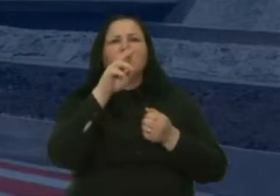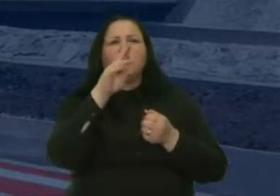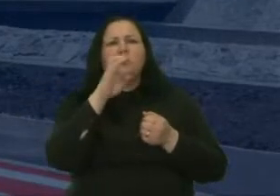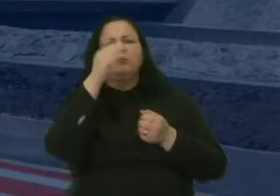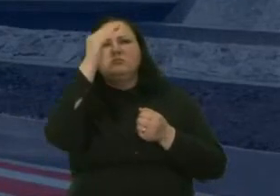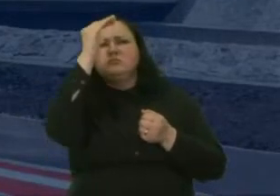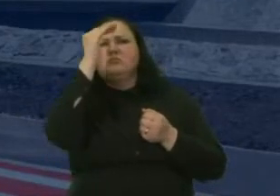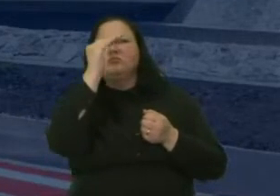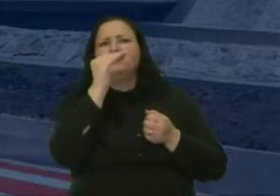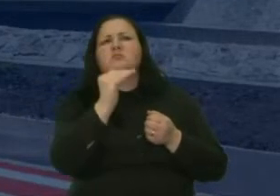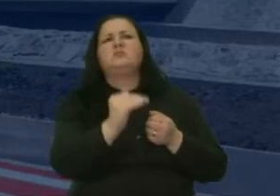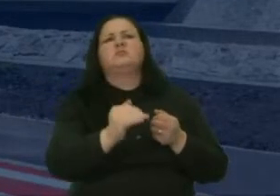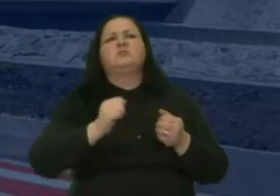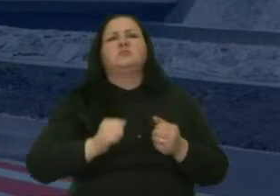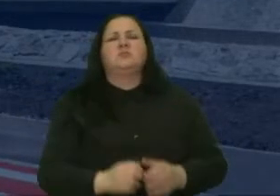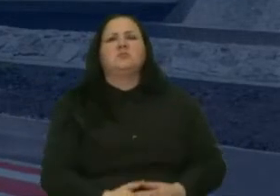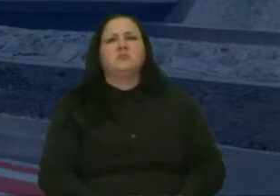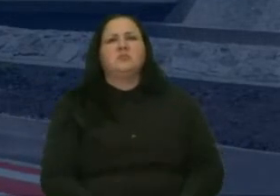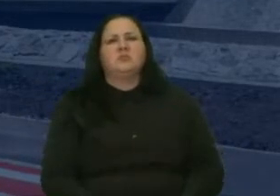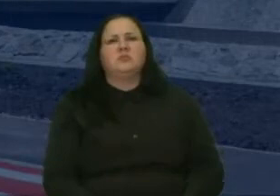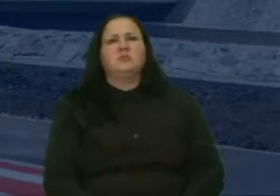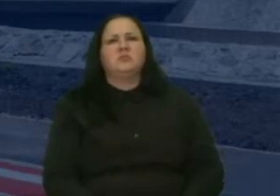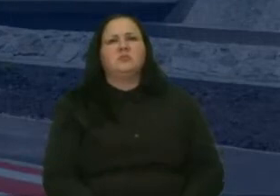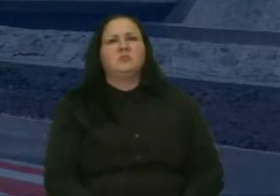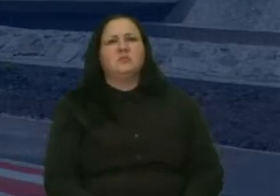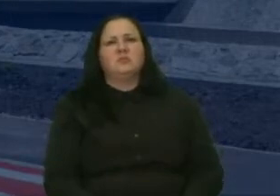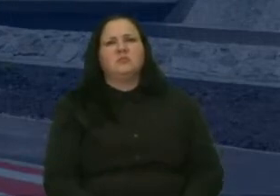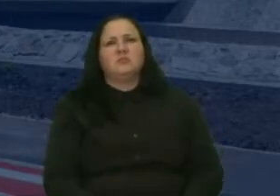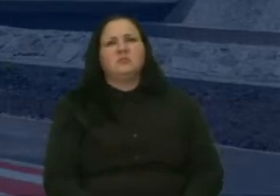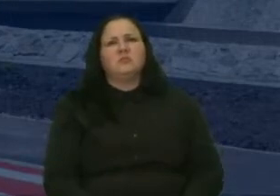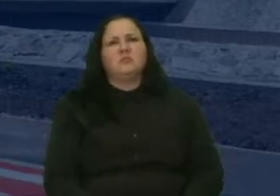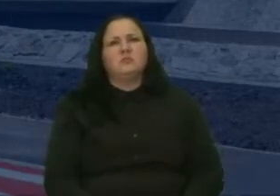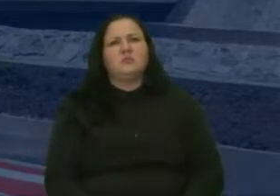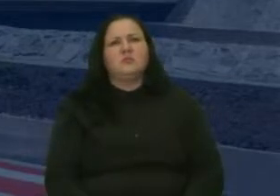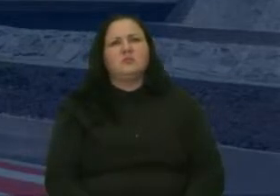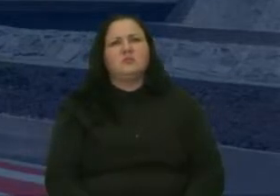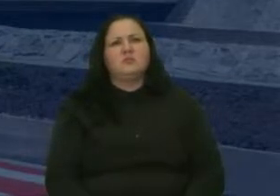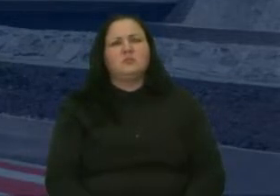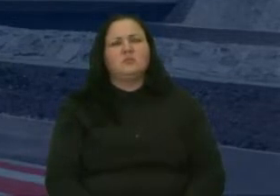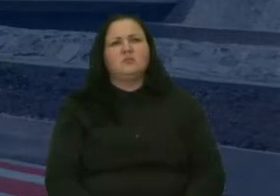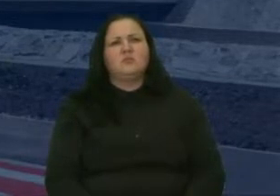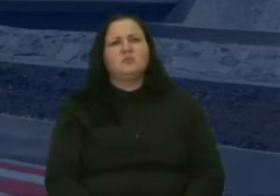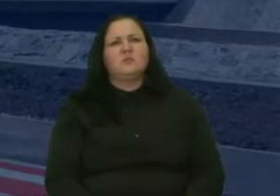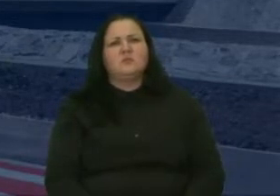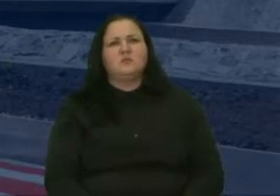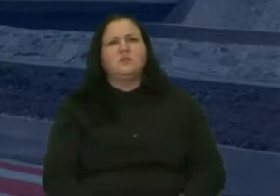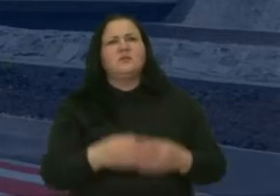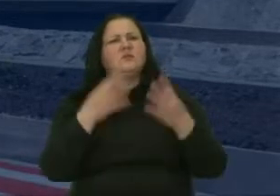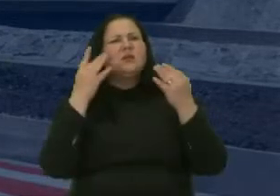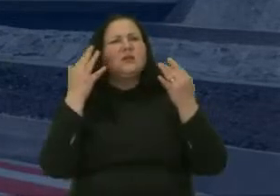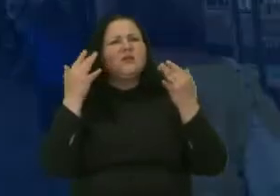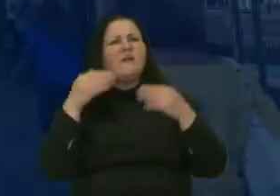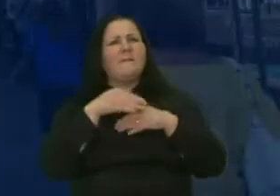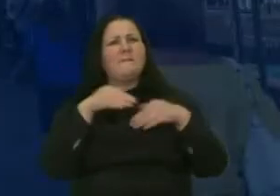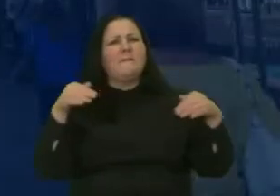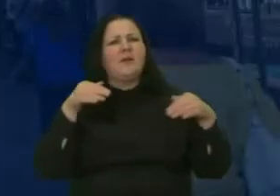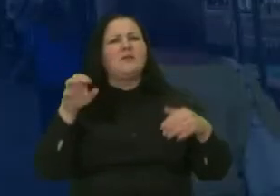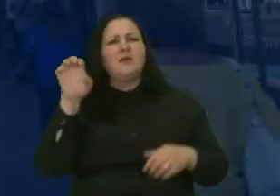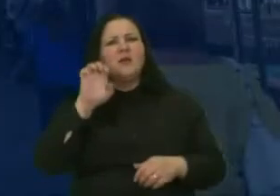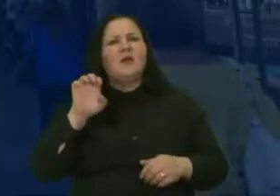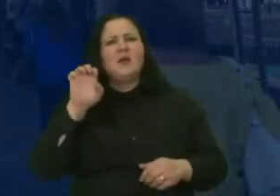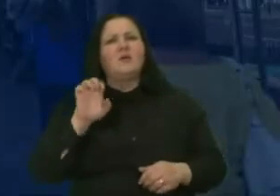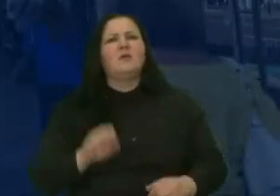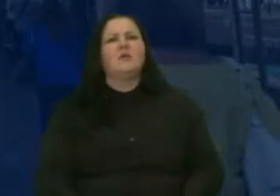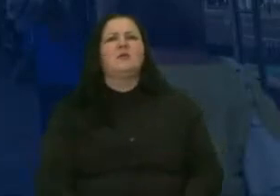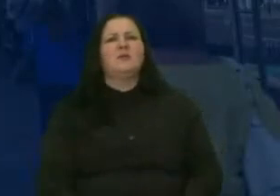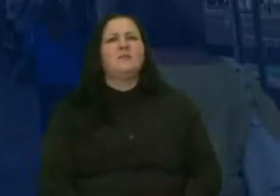brăduțului Mărișel vile Dâmbu rotund o lucrare cât are domnul teor o valoare absolut consistentă de câteva milioane de euro din câte